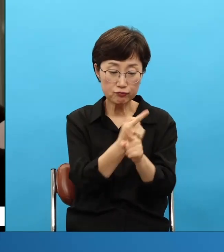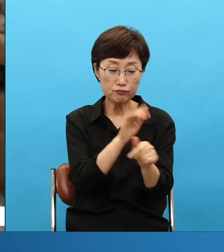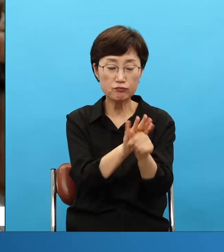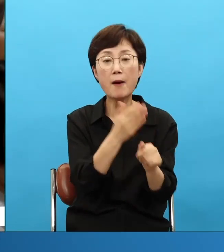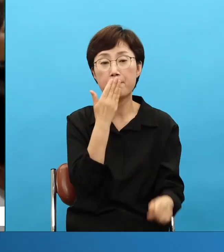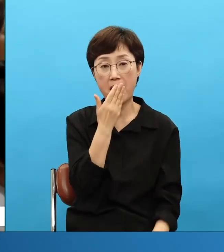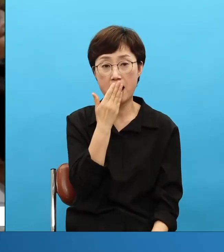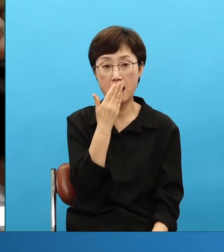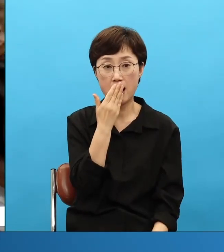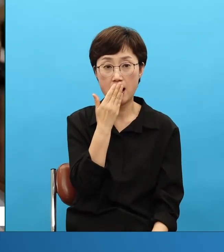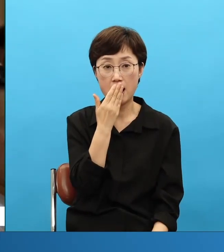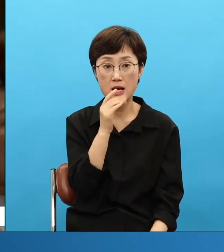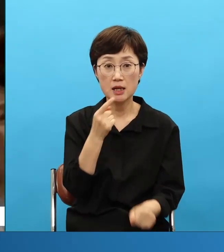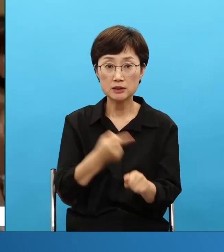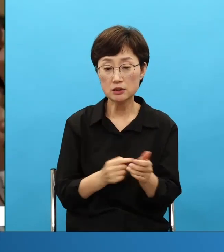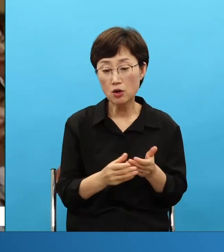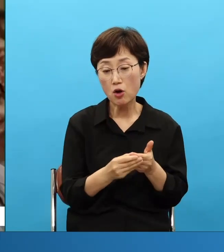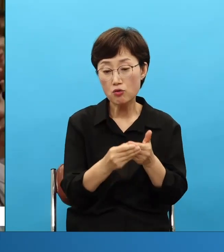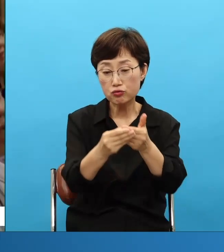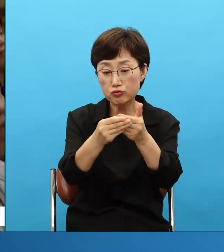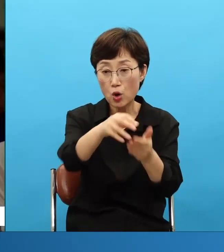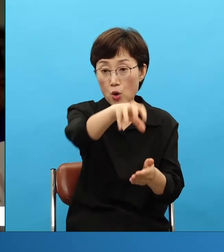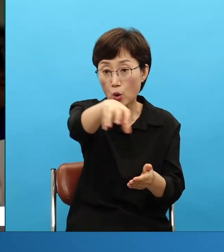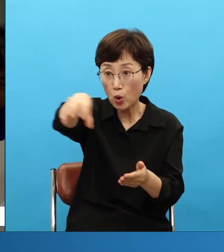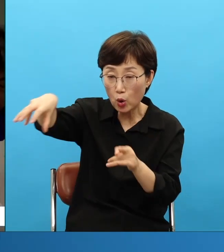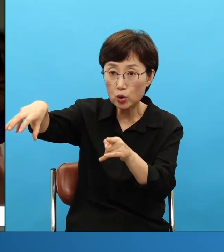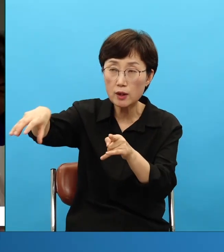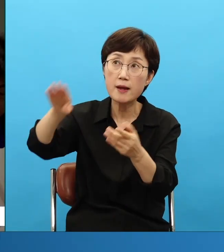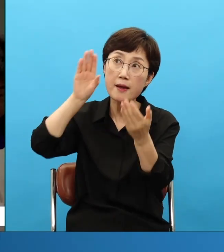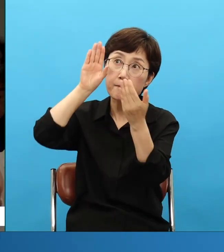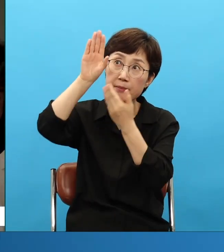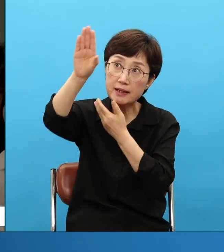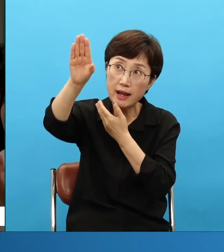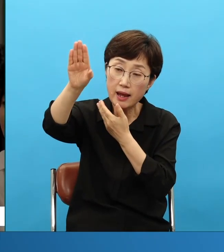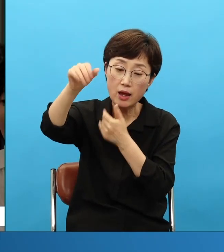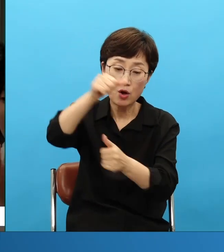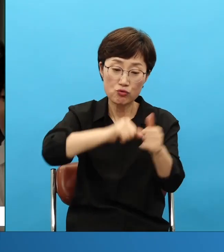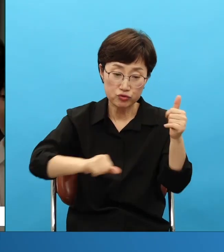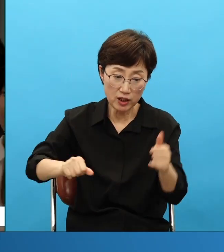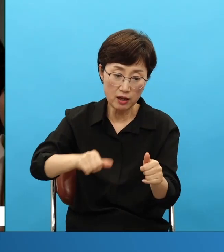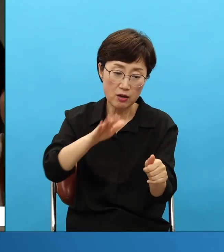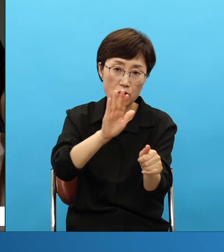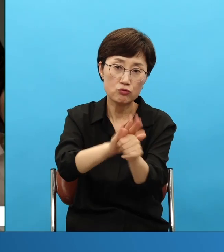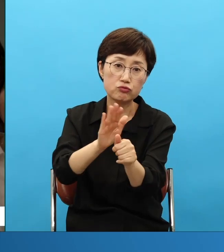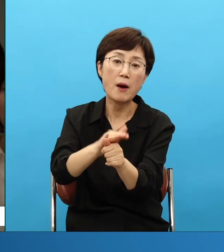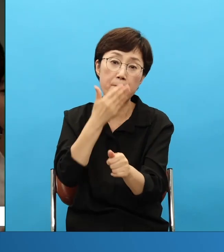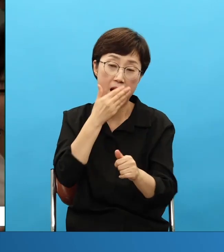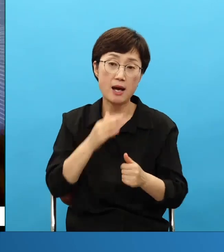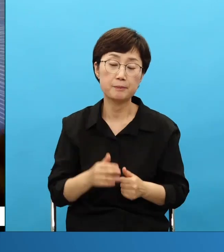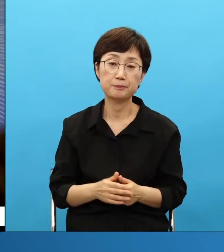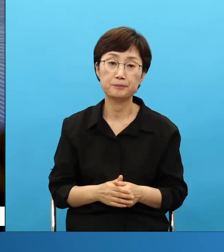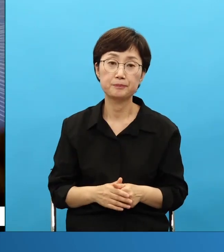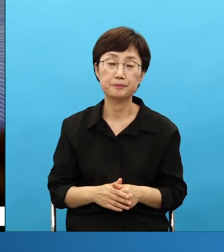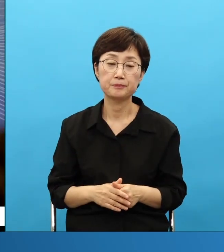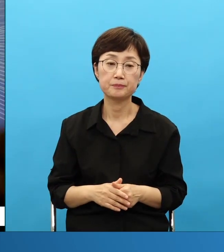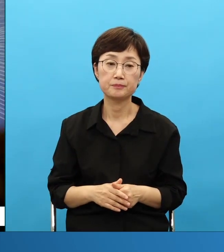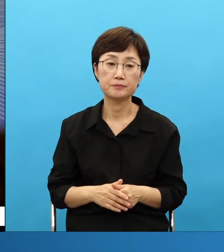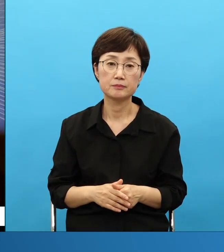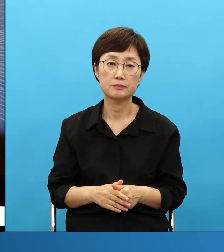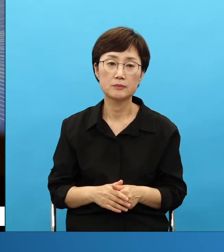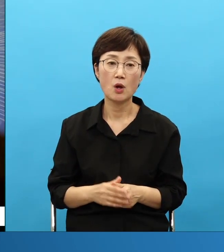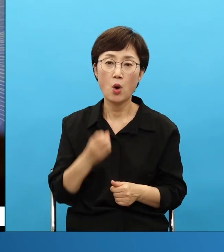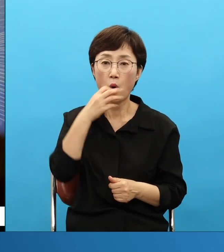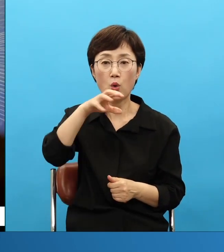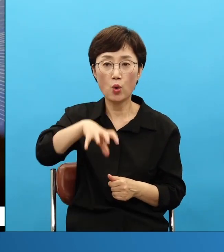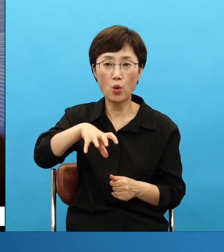속엔 반드시 나와 후대의 미래 달란트에 대한 답이 있어야 한다고 강조했습니다. 5년 만에 열린